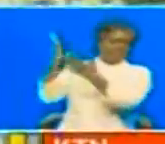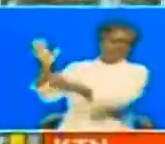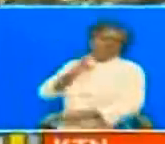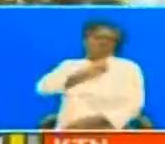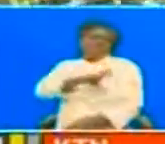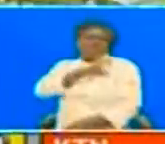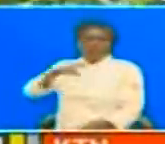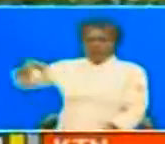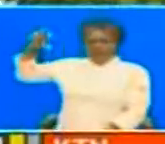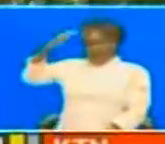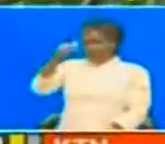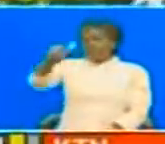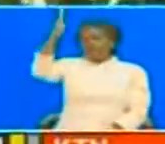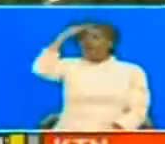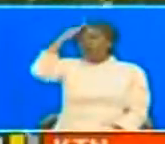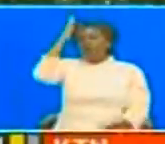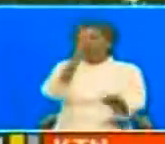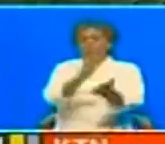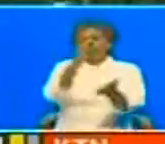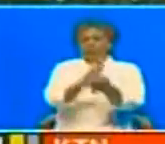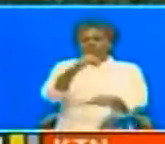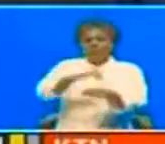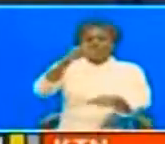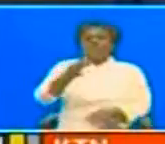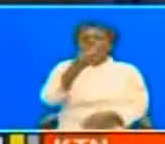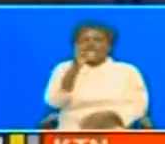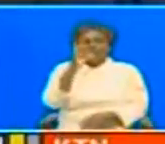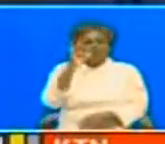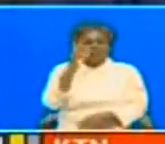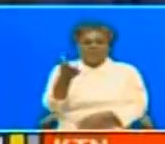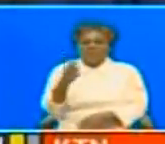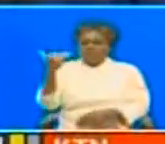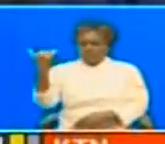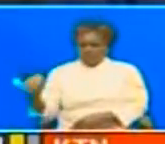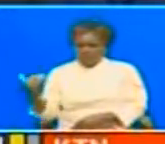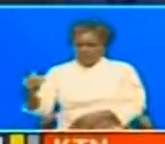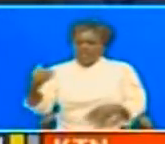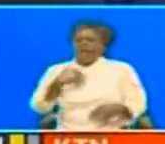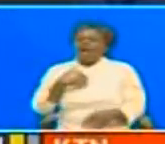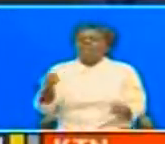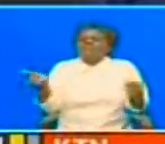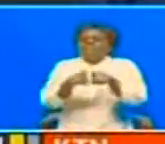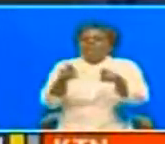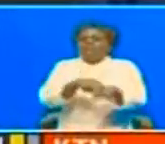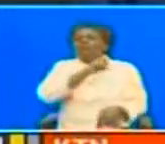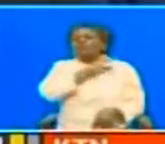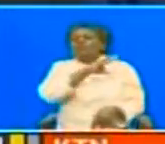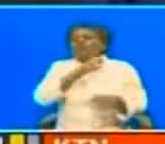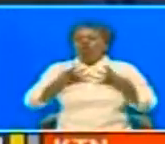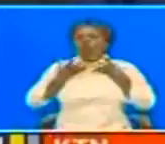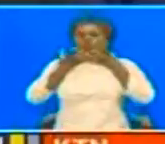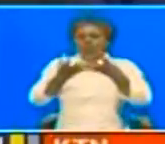watu wazima kwa kuwa wanafahamu athari za matunda yake. The children presented with the same complaints, diarrhea and